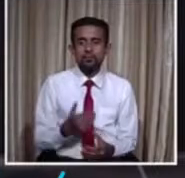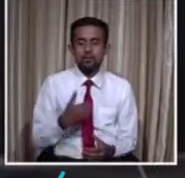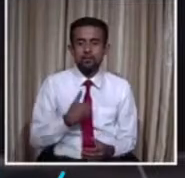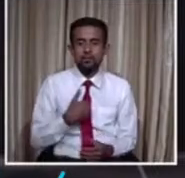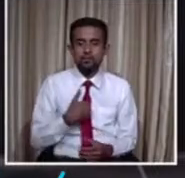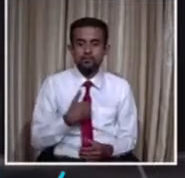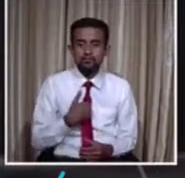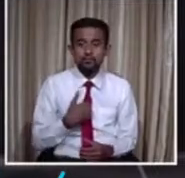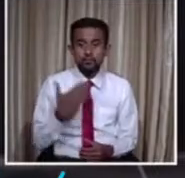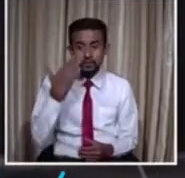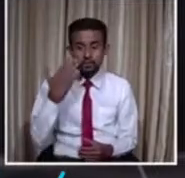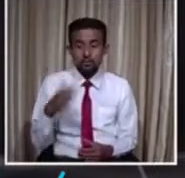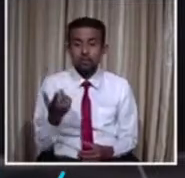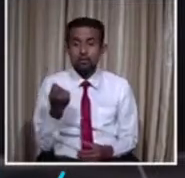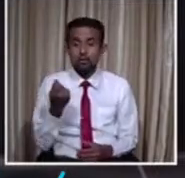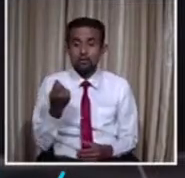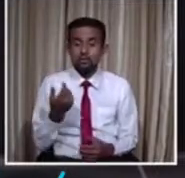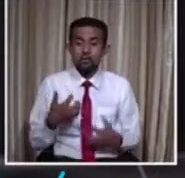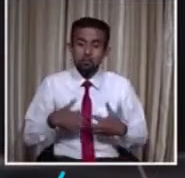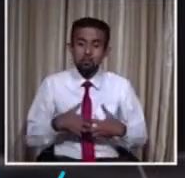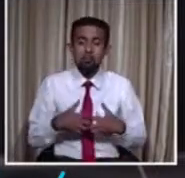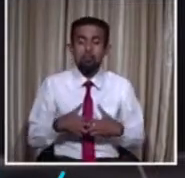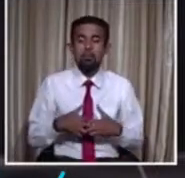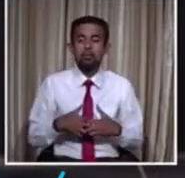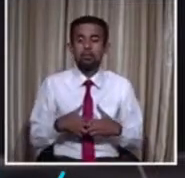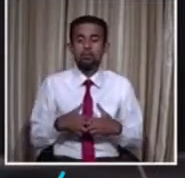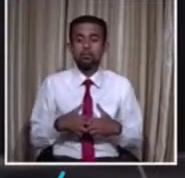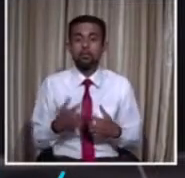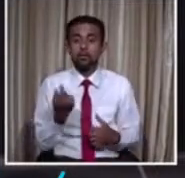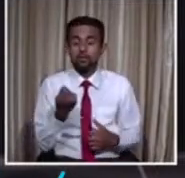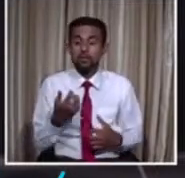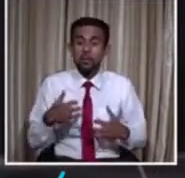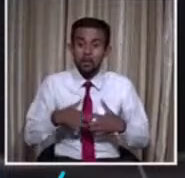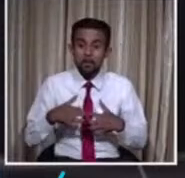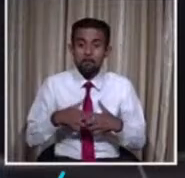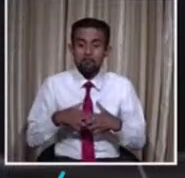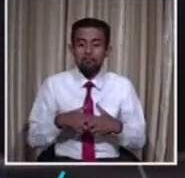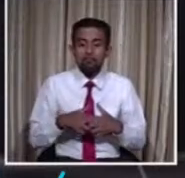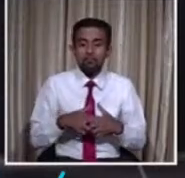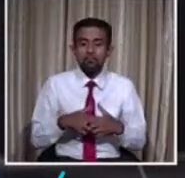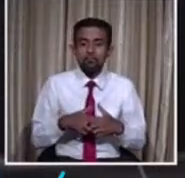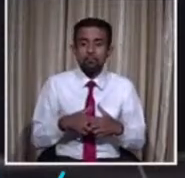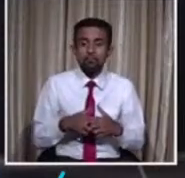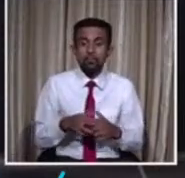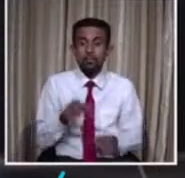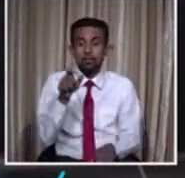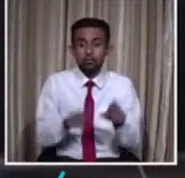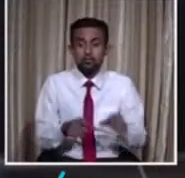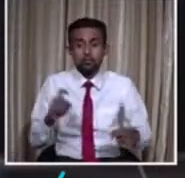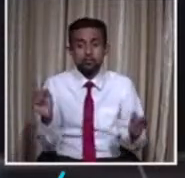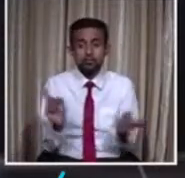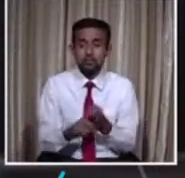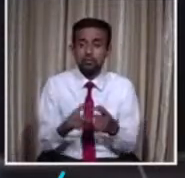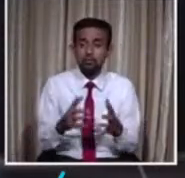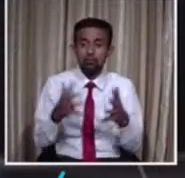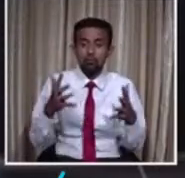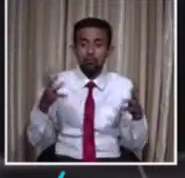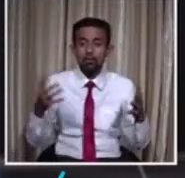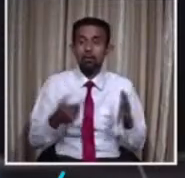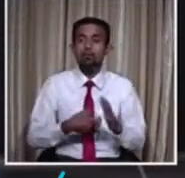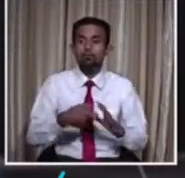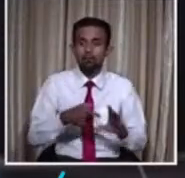අපි අද මුහුණ දීලා ඉන්නේ ආර්ථික ආපදාවකට. ඒ ආර්ථික ආපදාව මානව ආපදාවක් දක්වා වර්ධනය කරන්න සමහරුන්ට